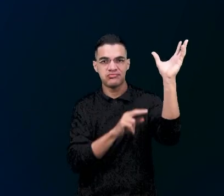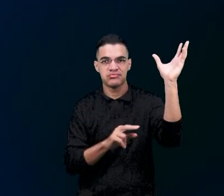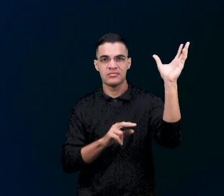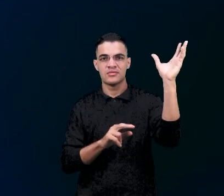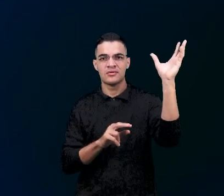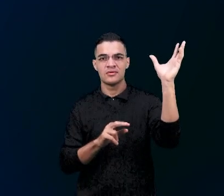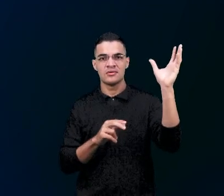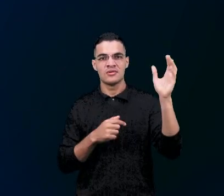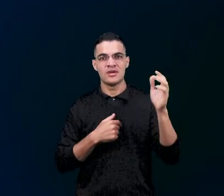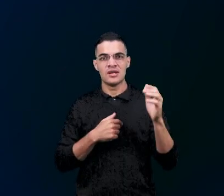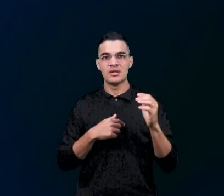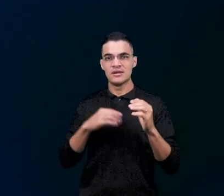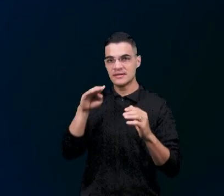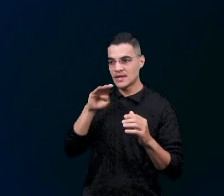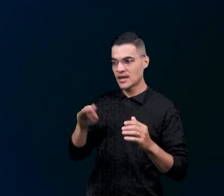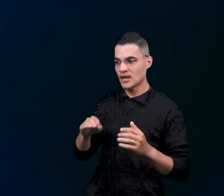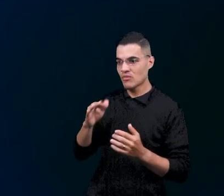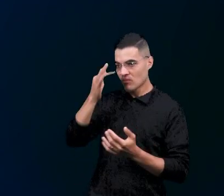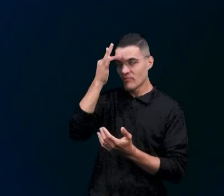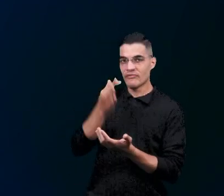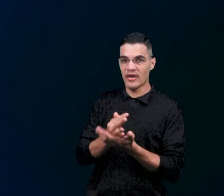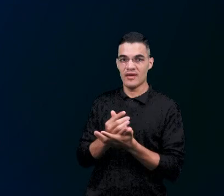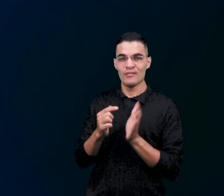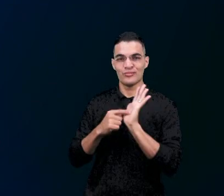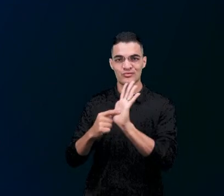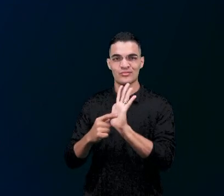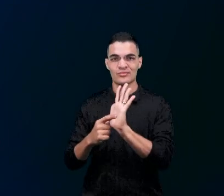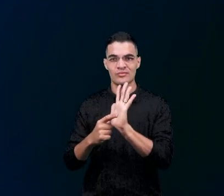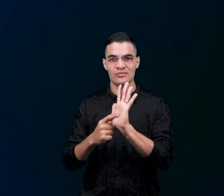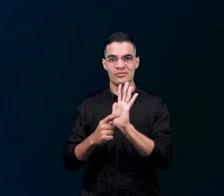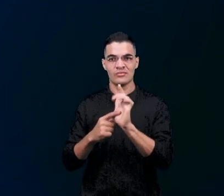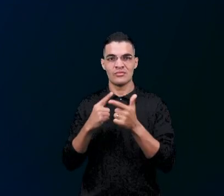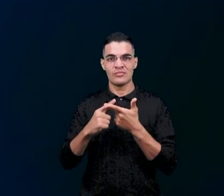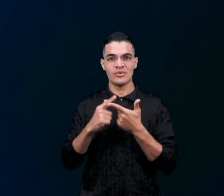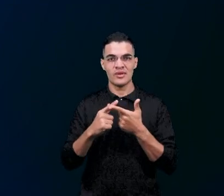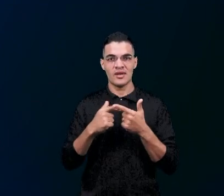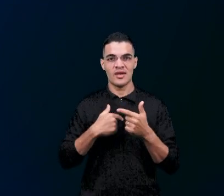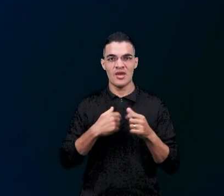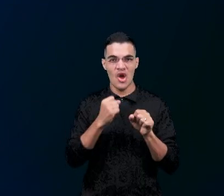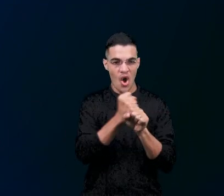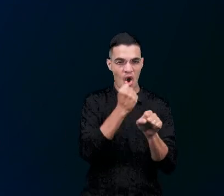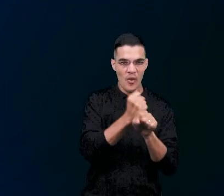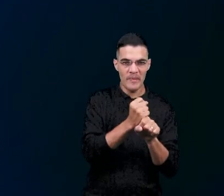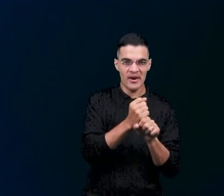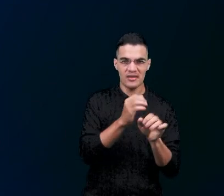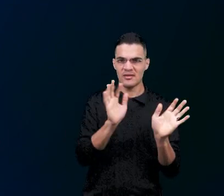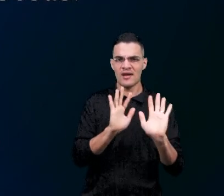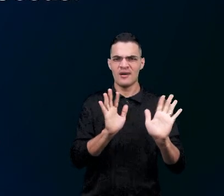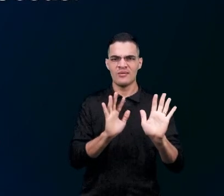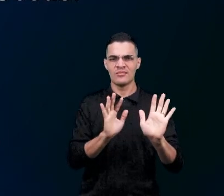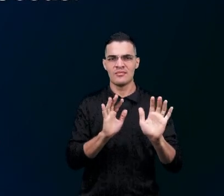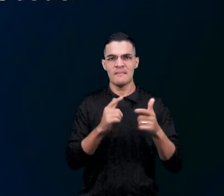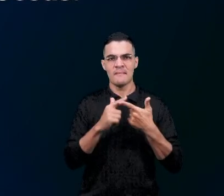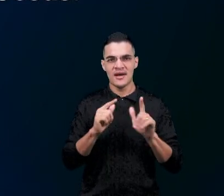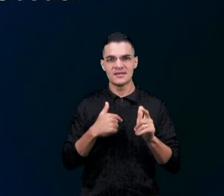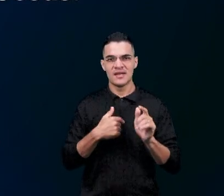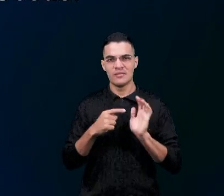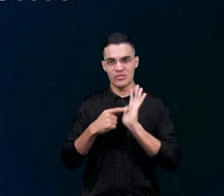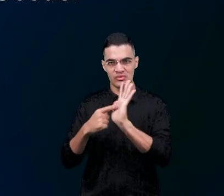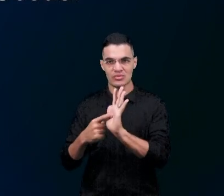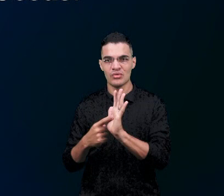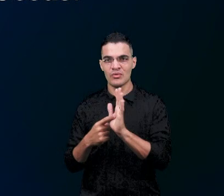a montré sa foi au milieu de ses œuvres. Il n'a pas parlé de foi, mais il a